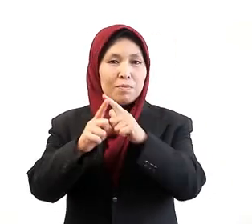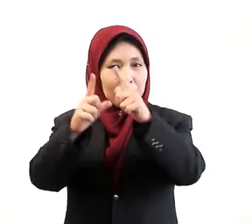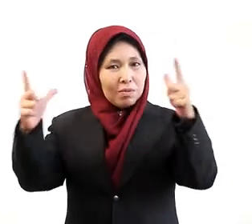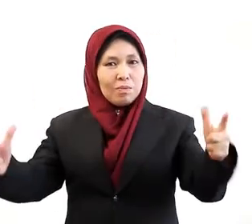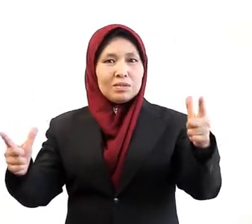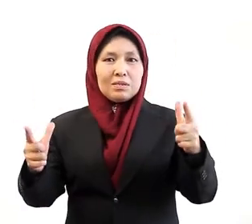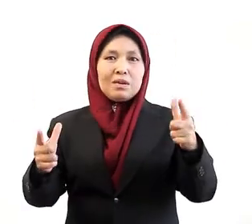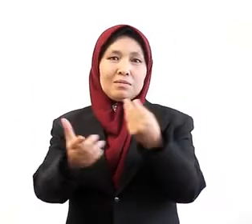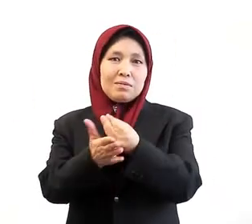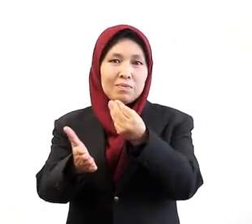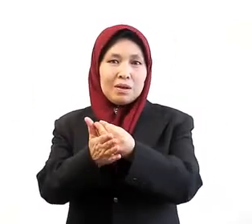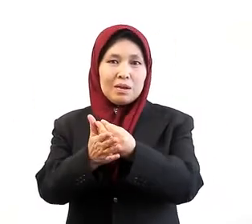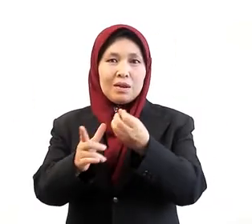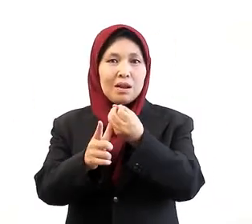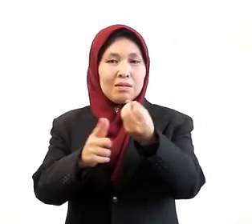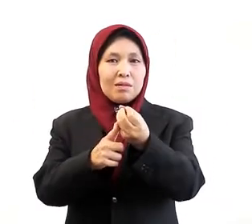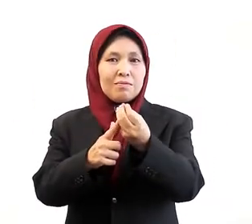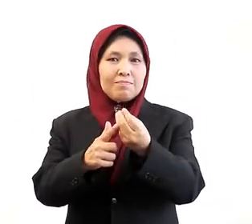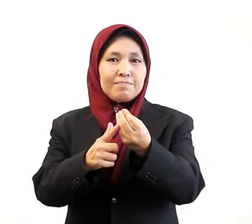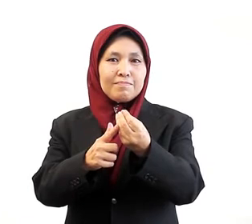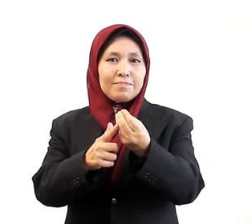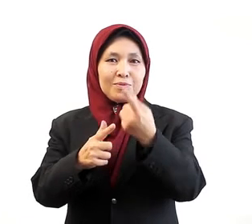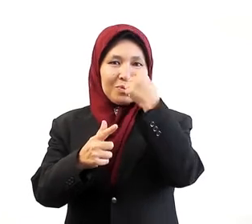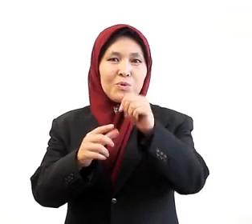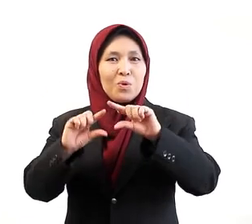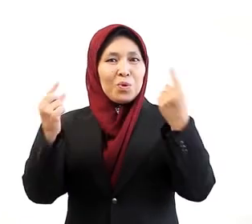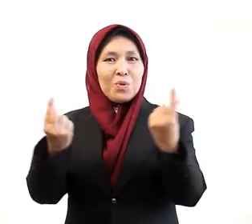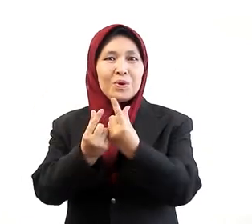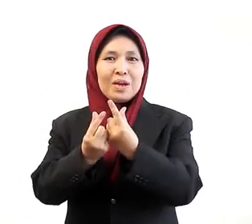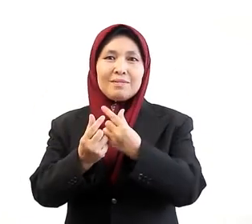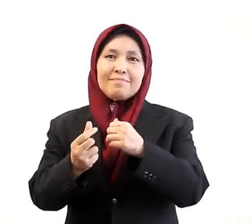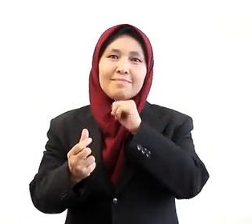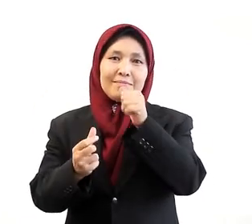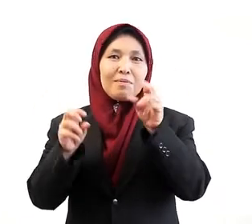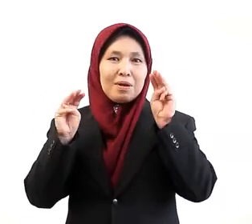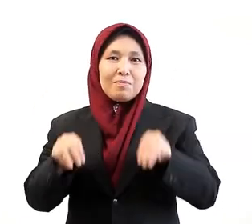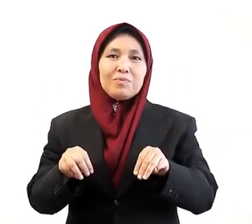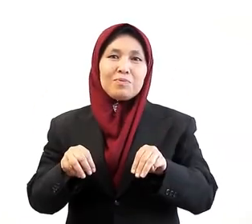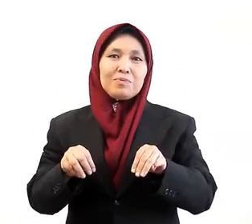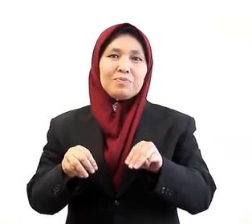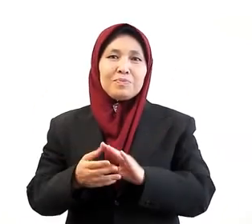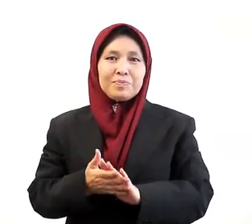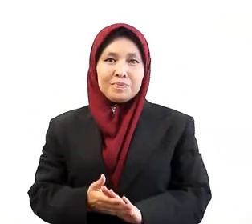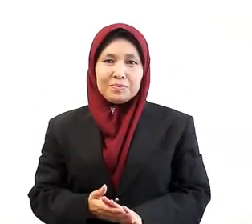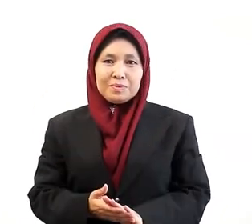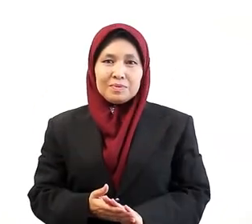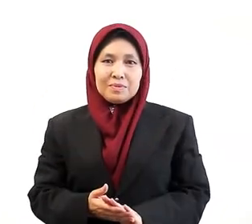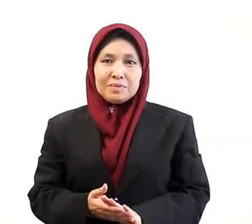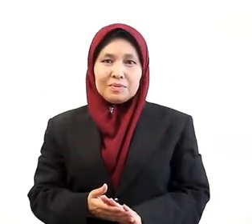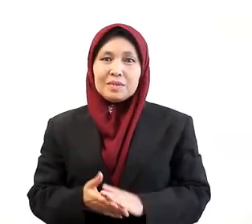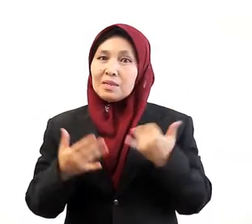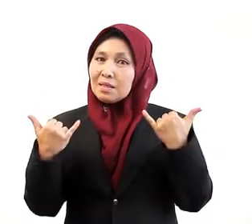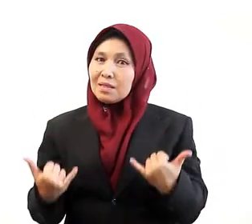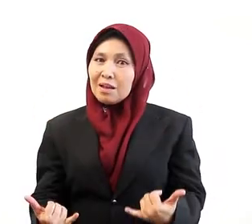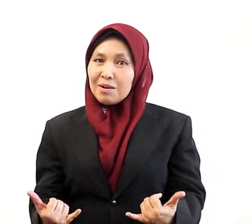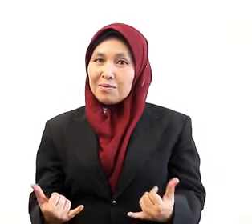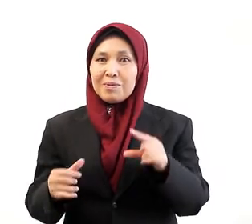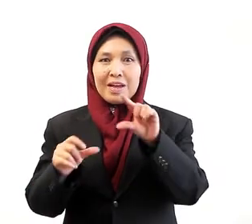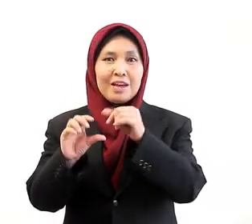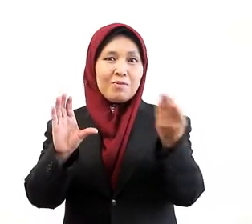rangkuman keuangan atau financial inclusion untuk golongan unserved dan underserved. Kini,